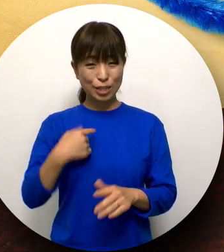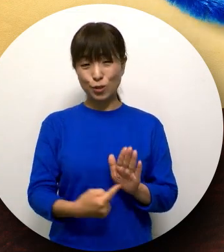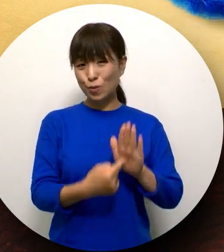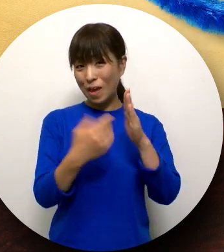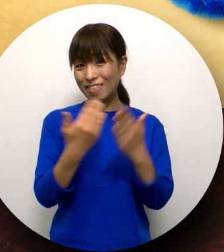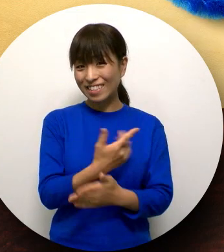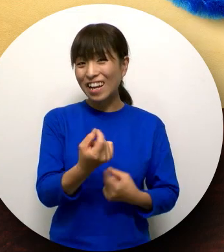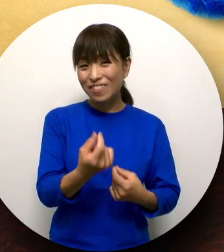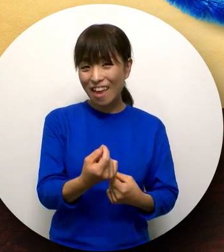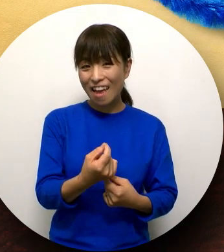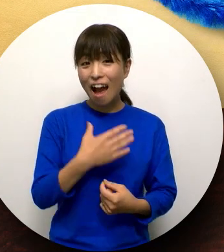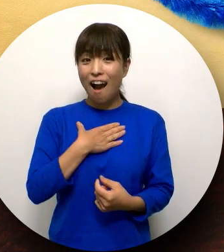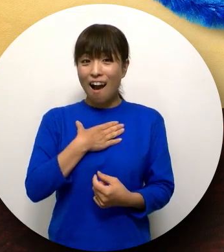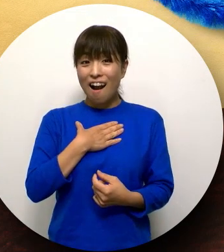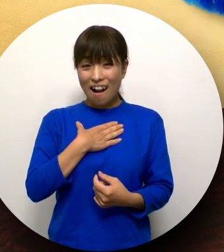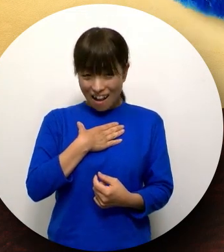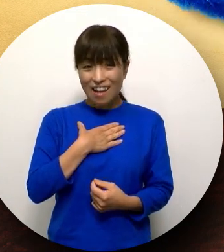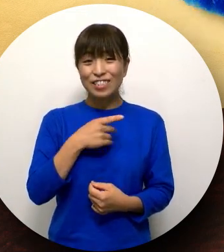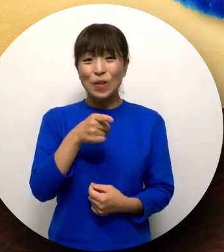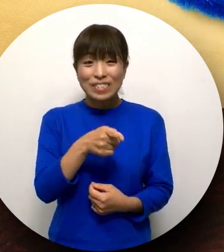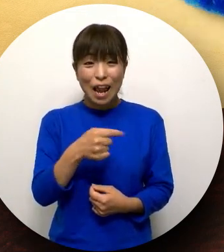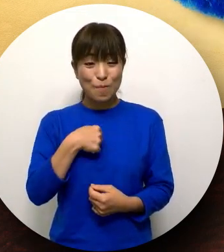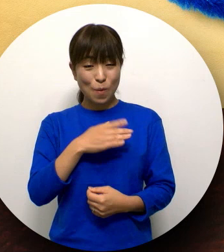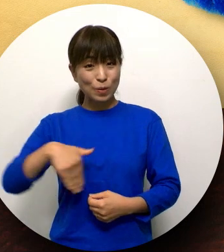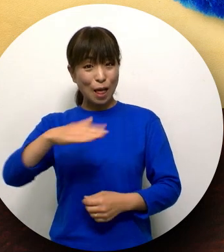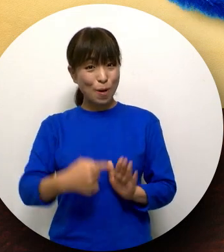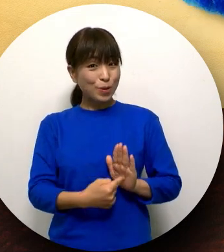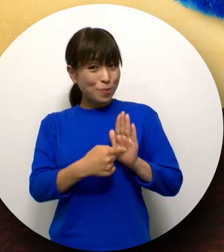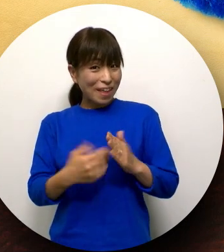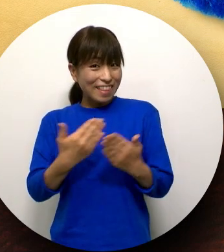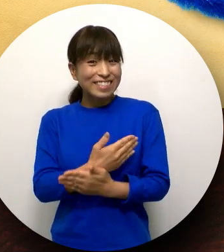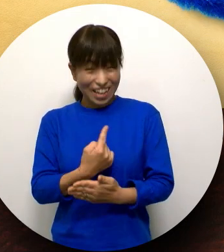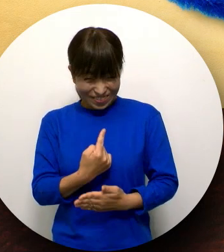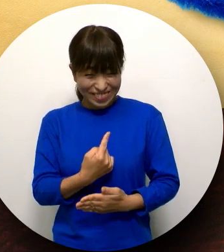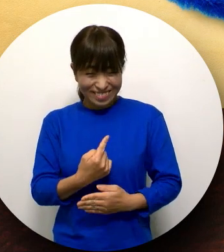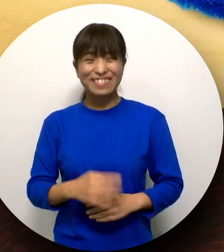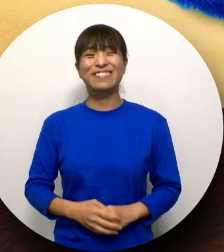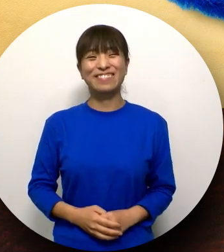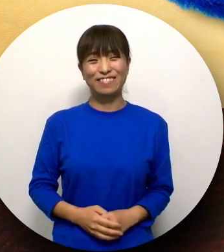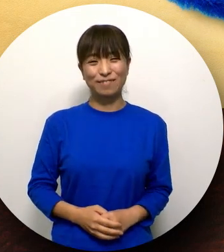有名になっちゃうね。はっ、そしたら僕らも有名になっちゃうね。